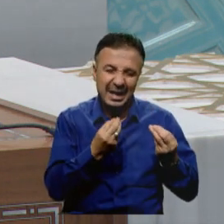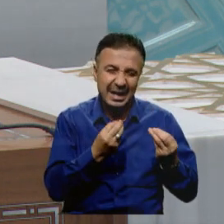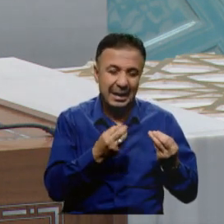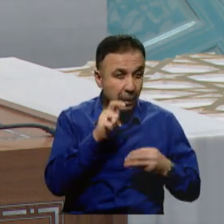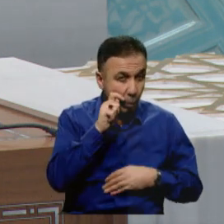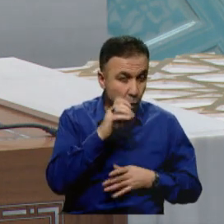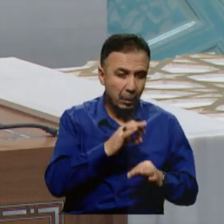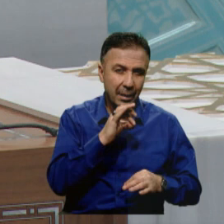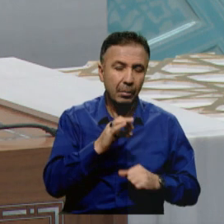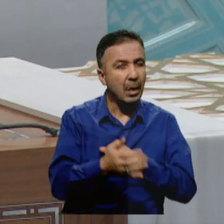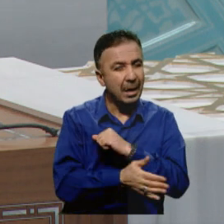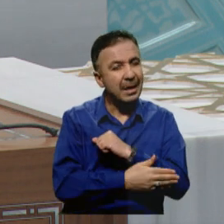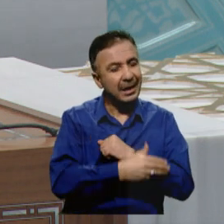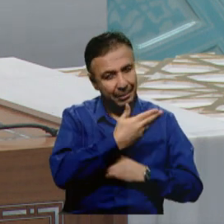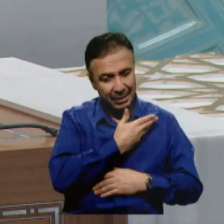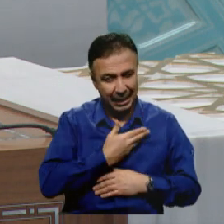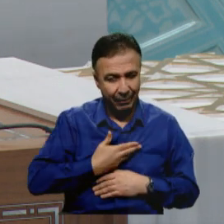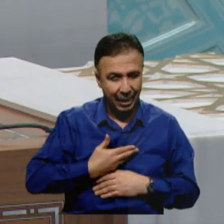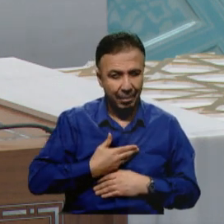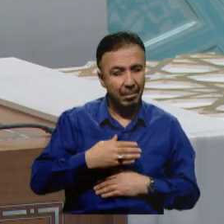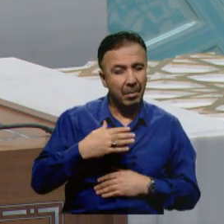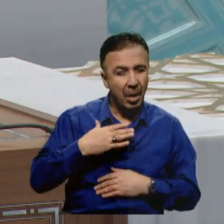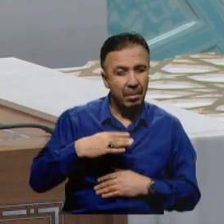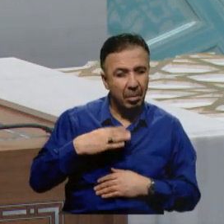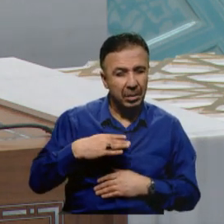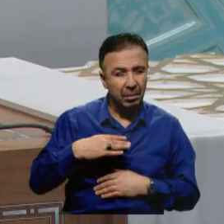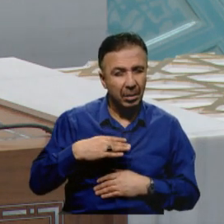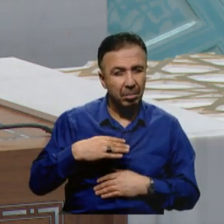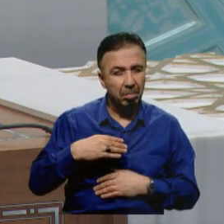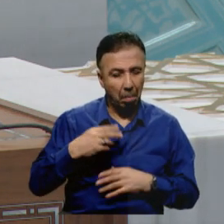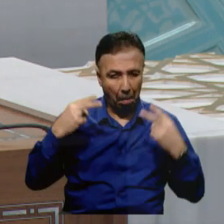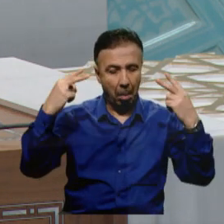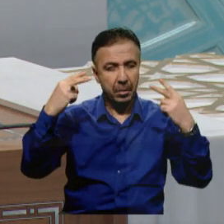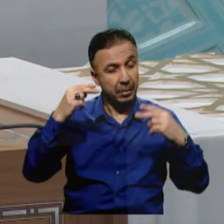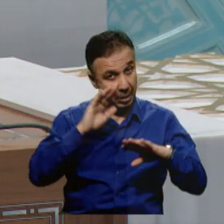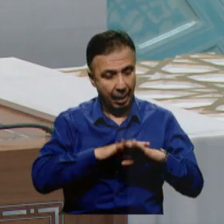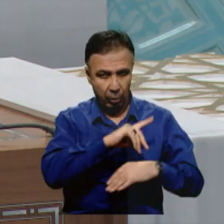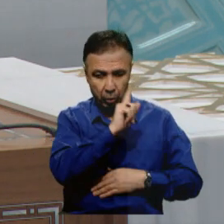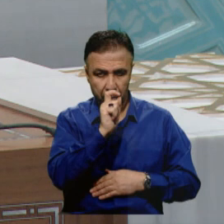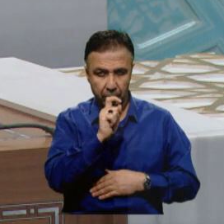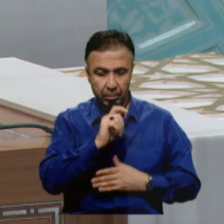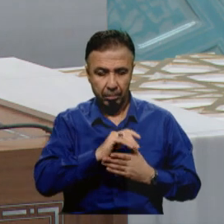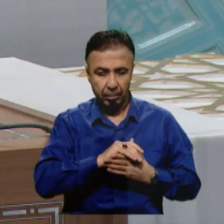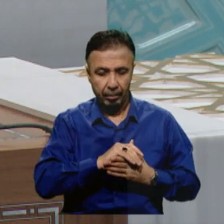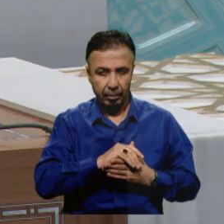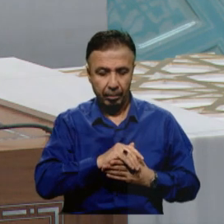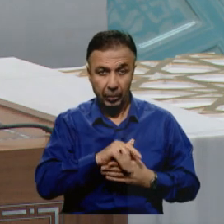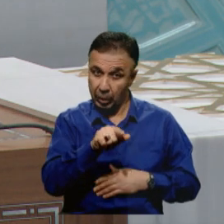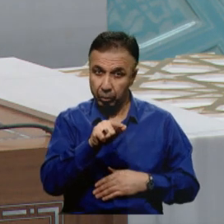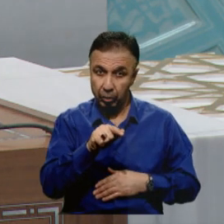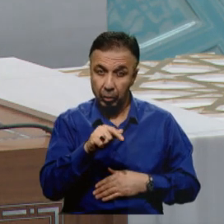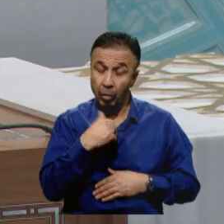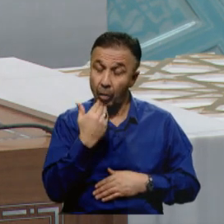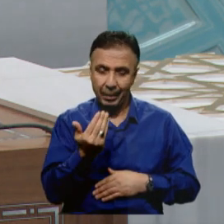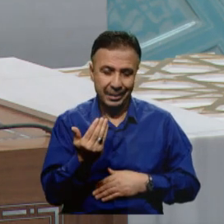hayırsever, böyle bir arzum var mı? Varsa bunları yok etmemiz lazım. İşte değerli kardeşlerim, çok